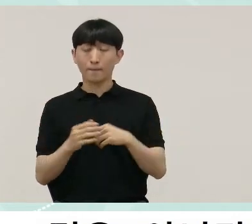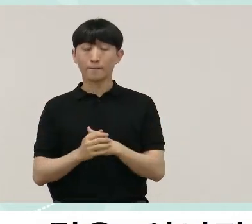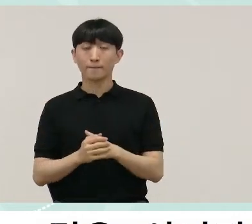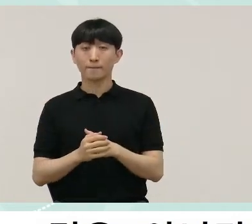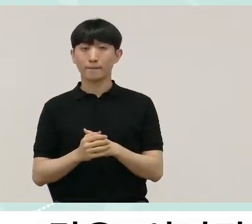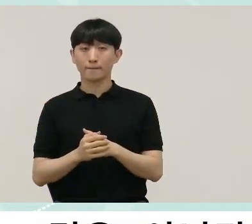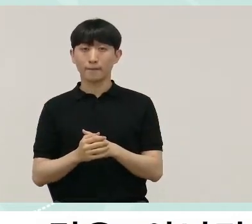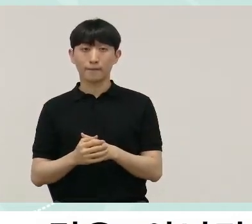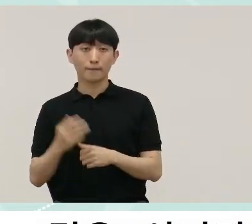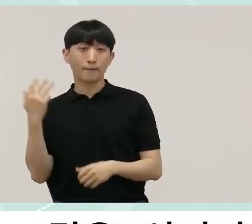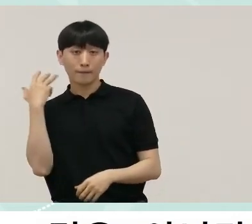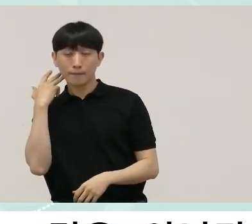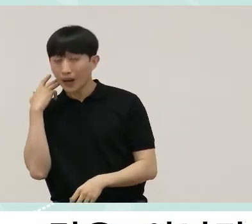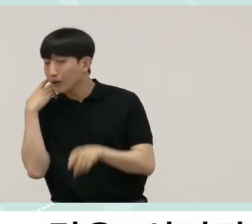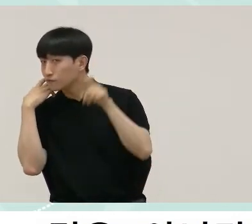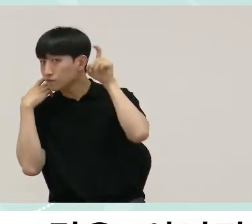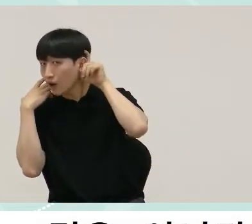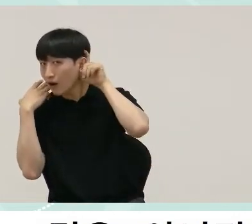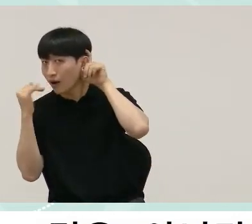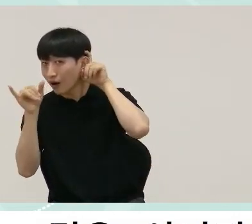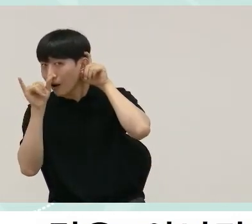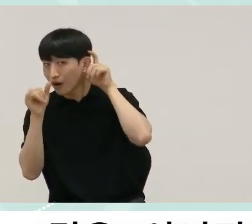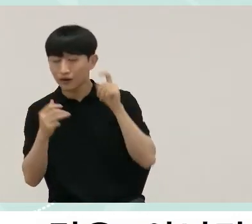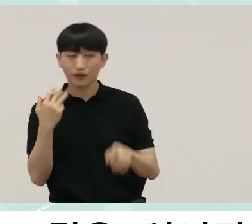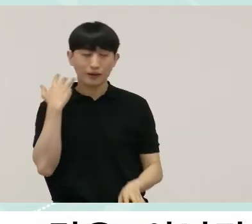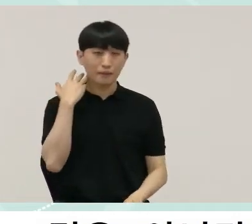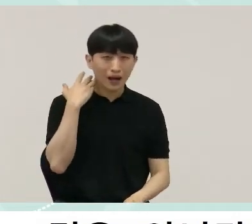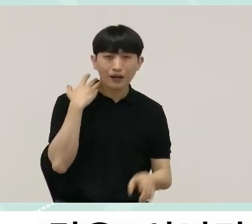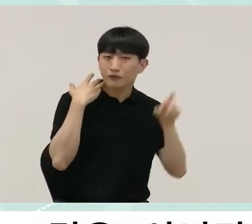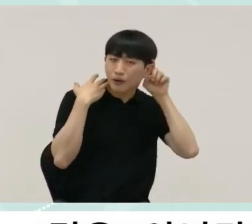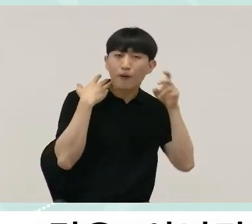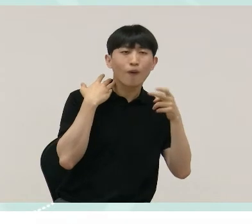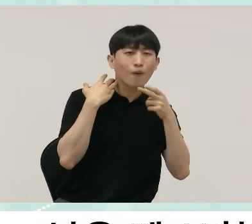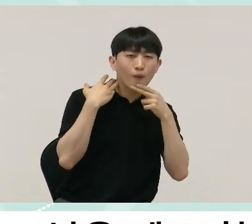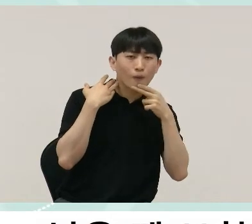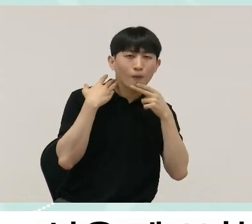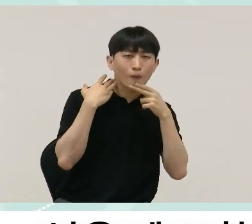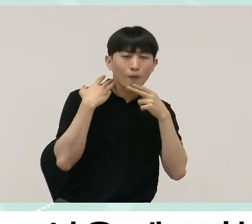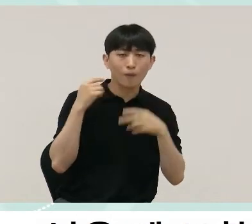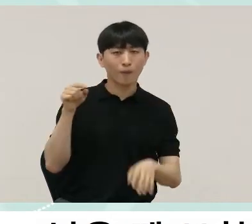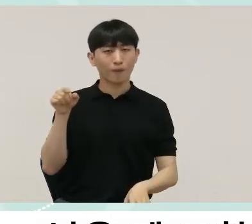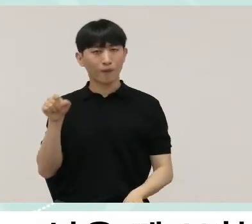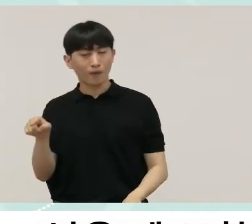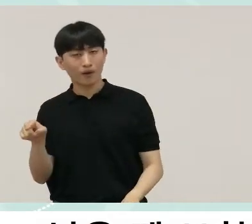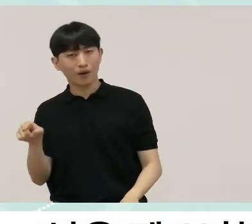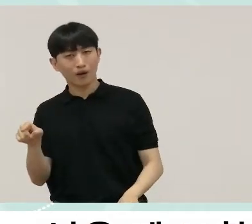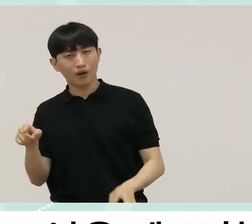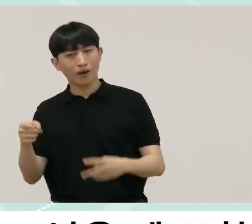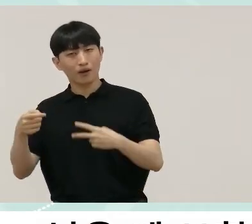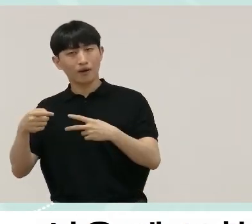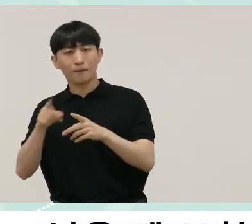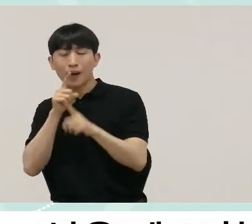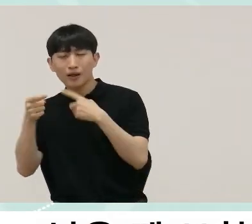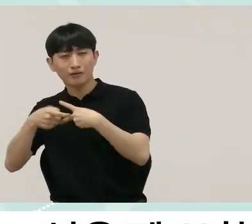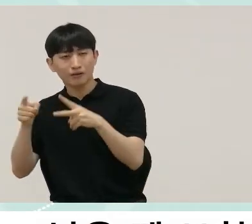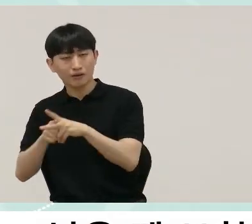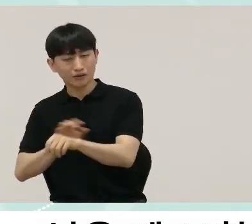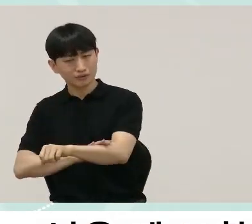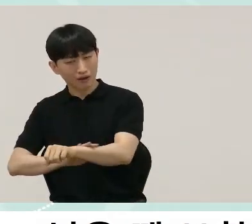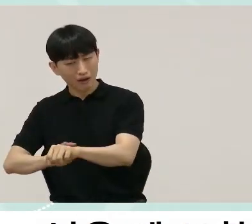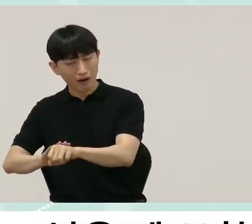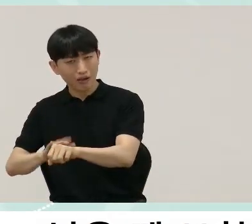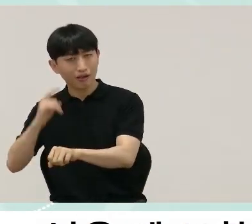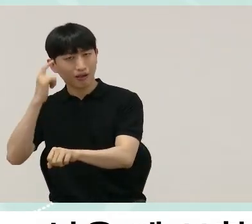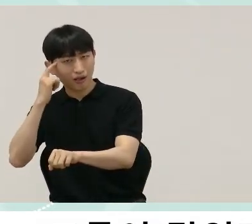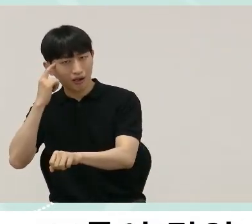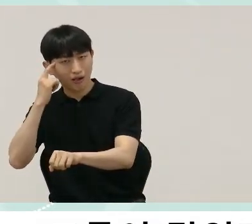보청기를 착용한 그룹이 착용하지 않은 그룹보다 훨씬 더 말 인지력이 좋을 것 같은데 성인에서는 그러지 않았다는 겁니다.